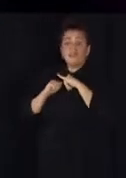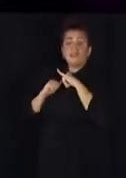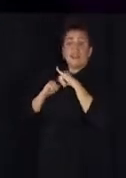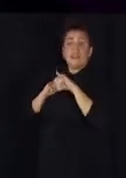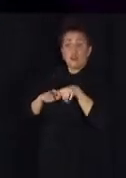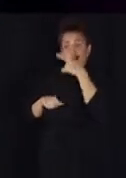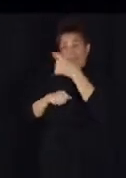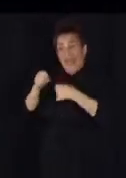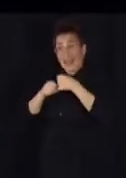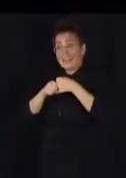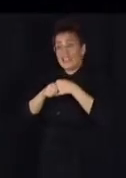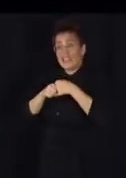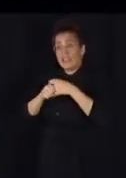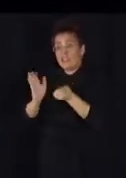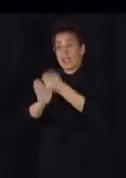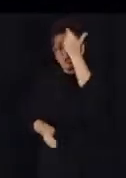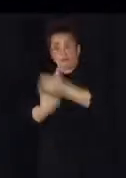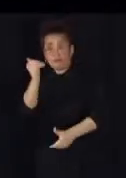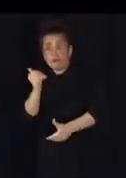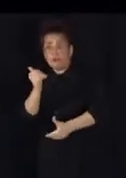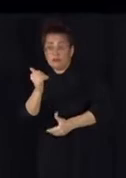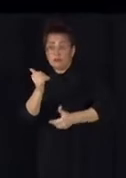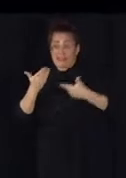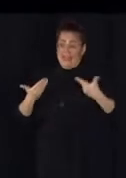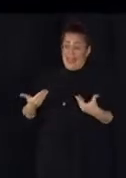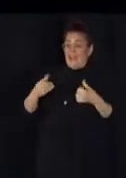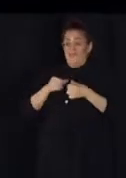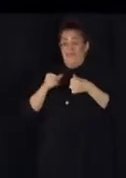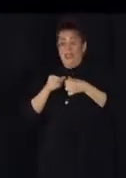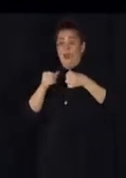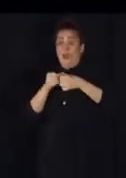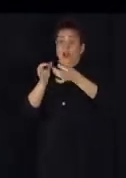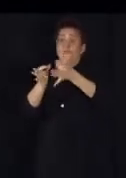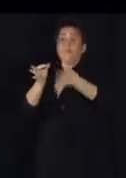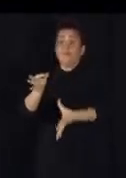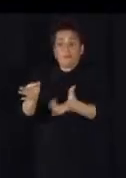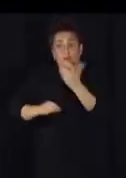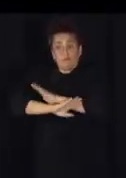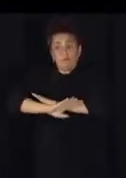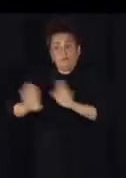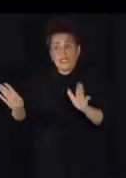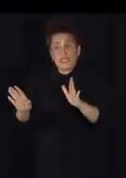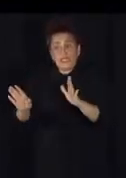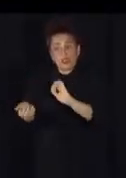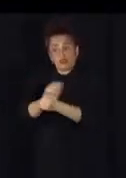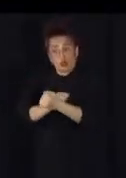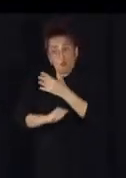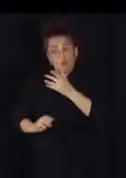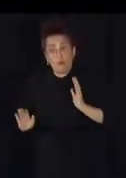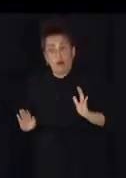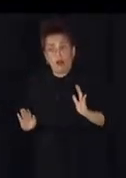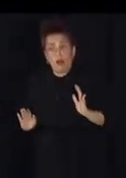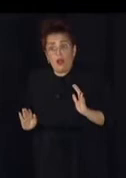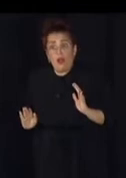GIEC, avant que des conséquences irréversibles s'appliquent sur notre planète et donc nous-mêmes. 12 ans, c'est souvent plus